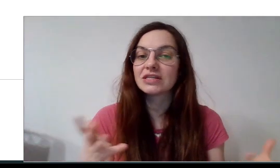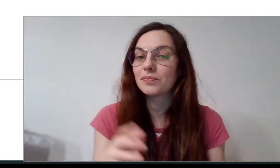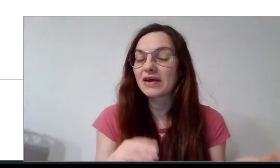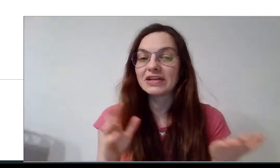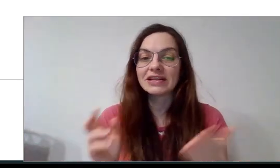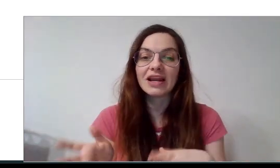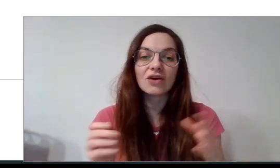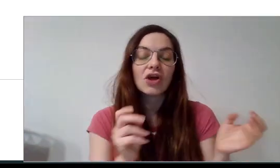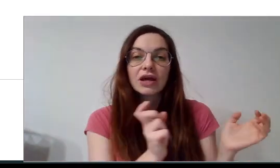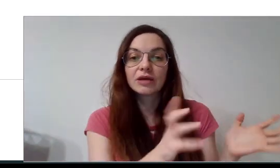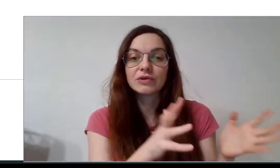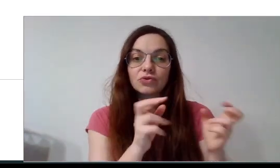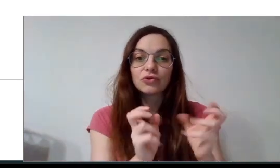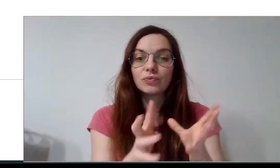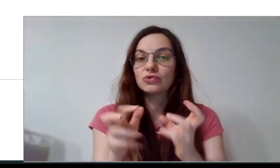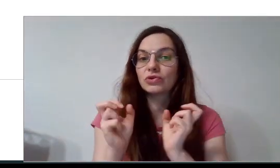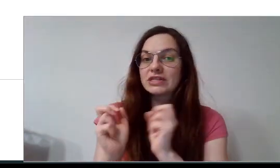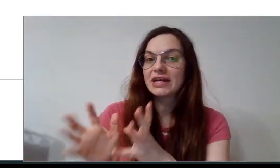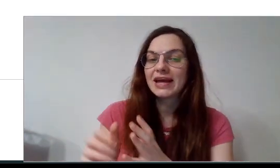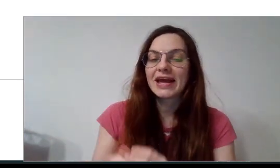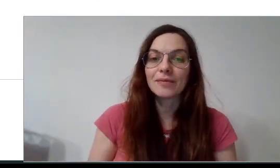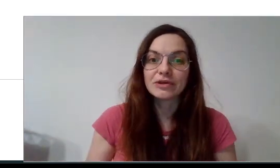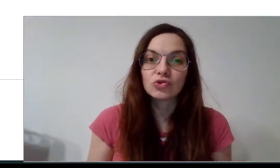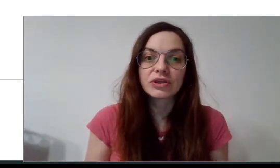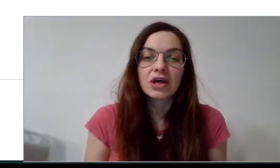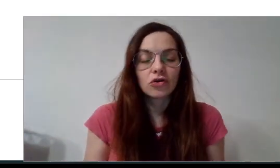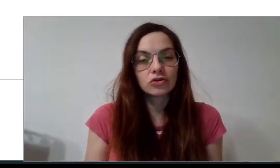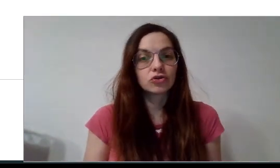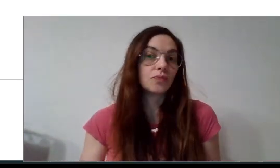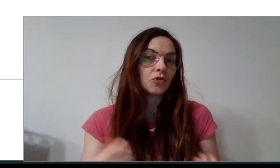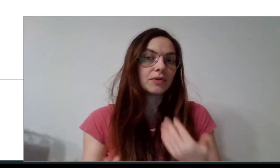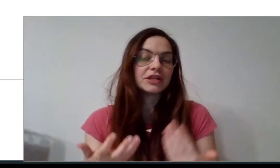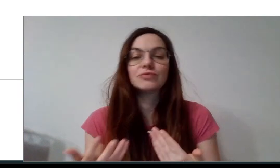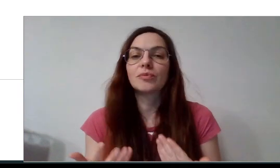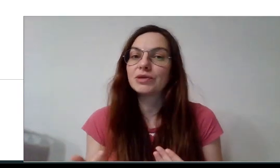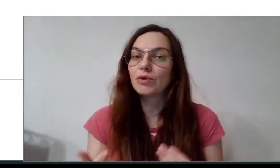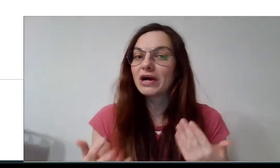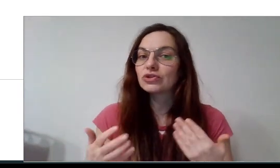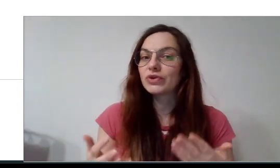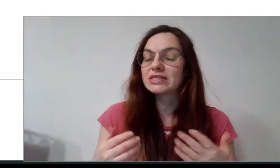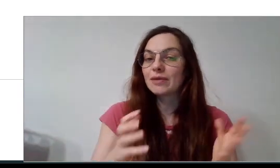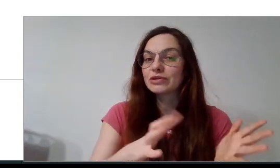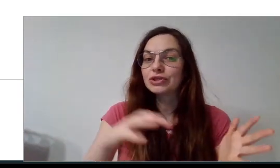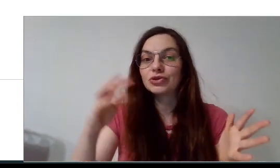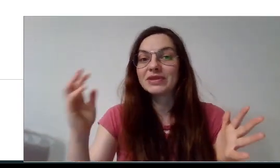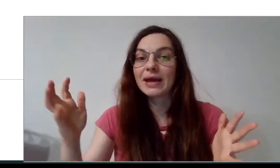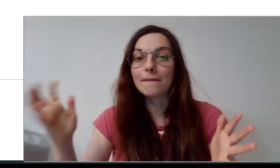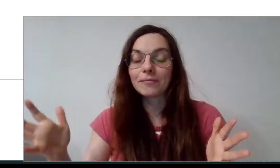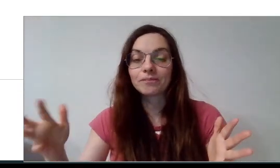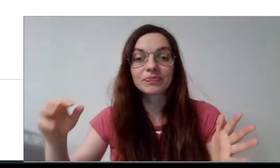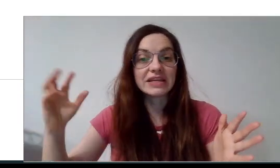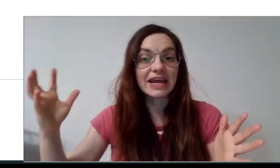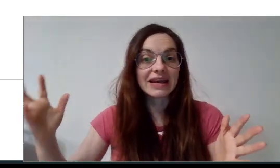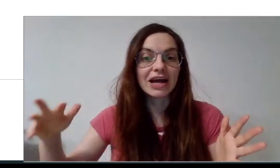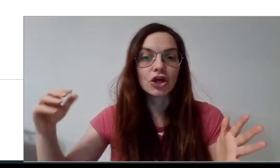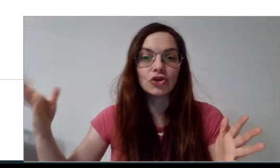je posetiti, pravilan je glagol, ich besuche du besuchst, er besucht. Ono što moramo recimo da obratimo pažnju jeste ja posećujem